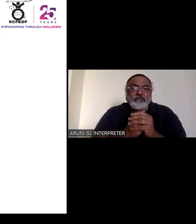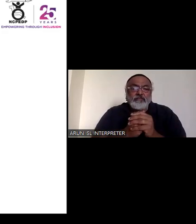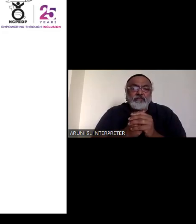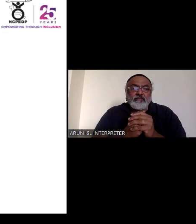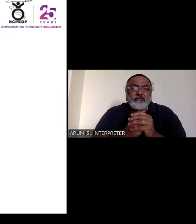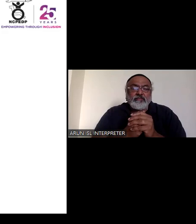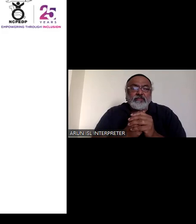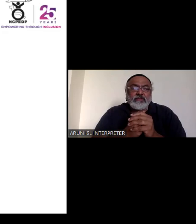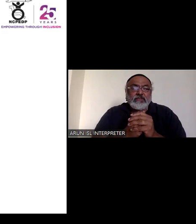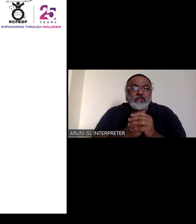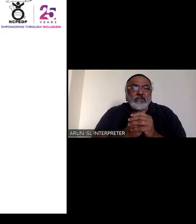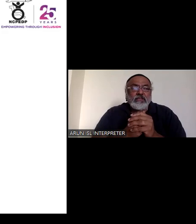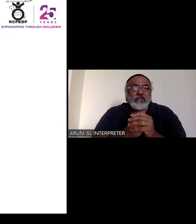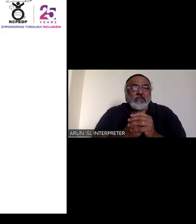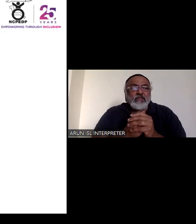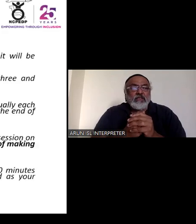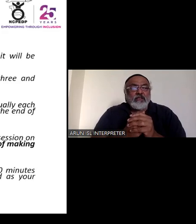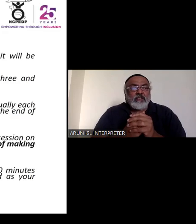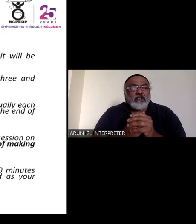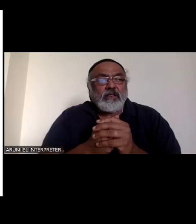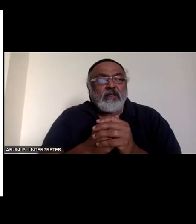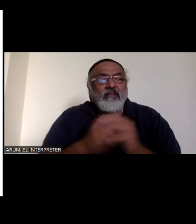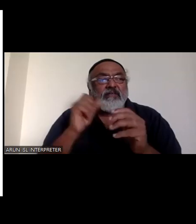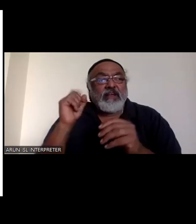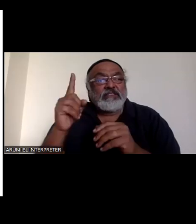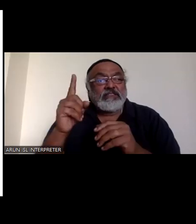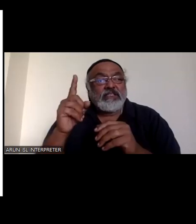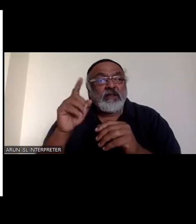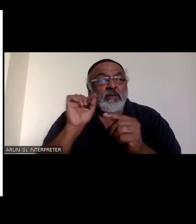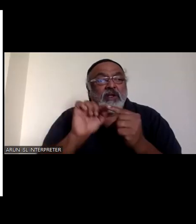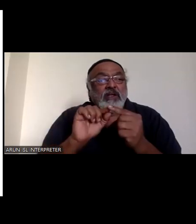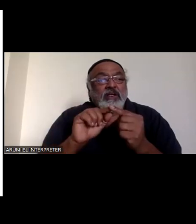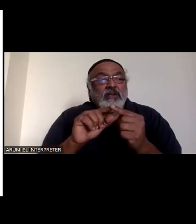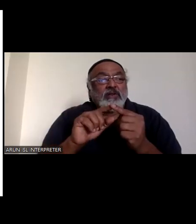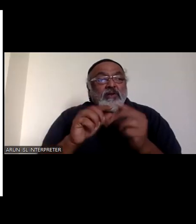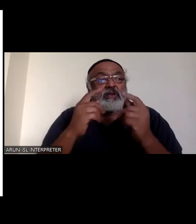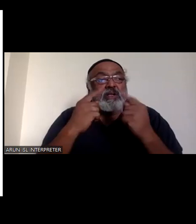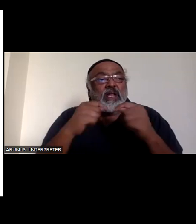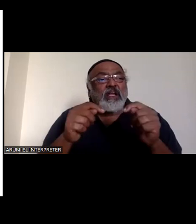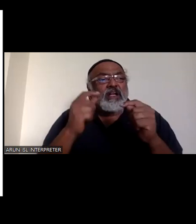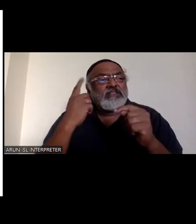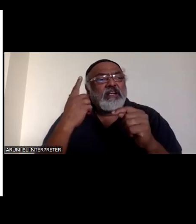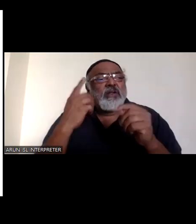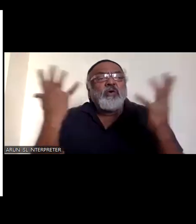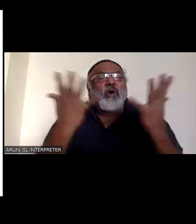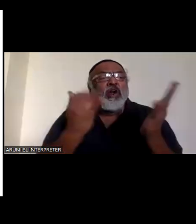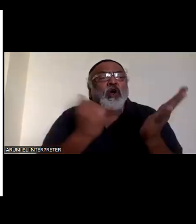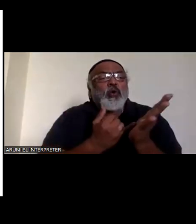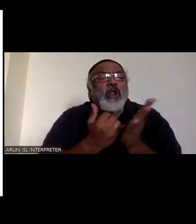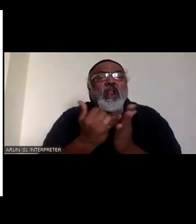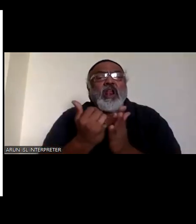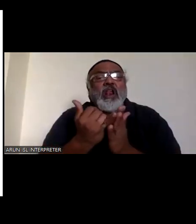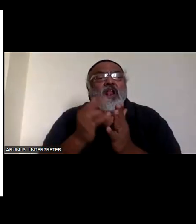नाउ लेट्स मूव टू द फर्स्ट एस्पेक्ट ऑफ द सेशन वेयर वी विल ट्राई टू अंडरस्टैंड व्हाट इज रूरल.